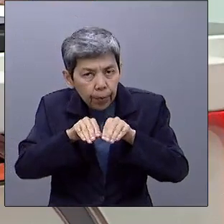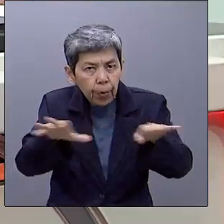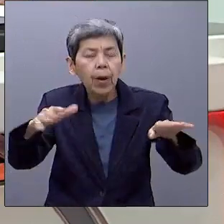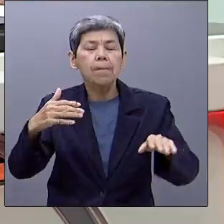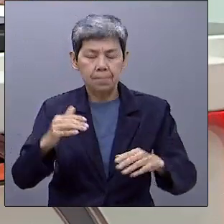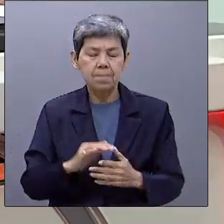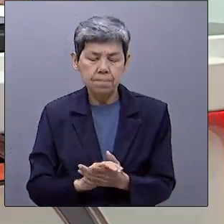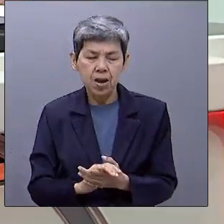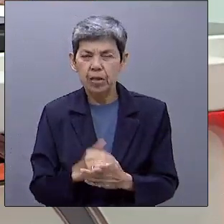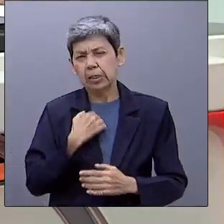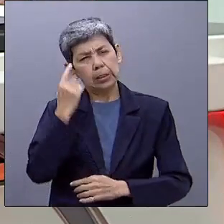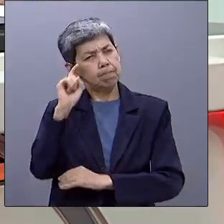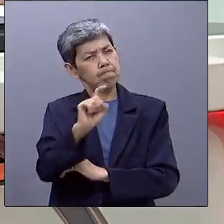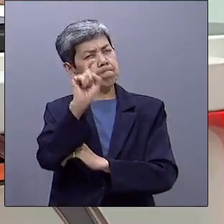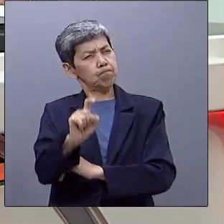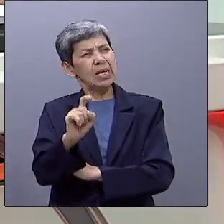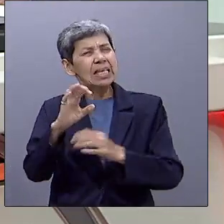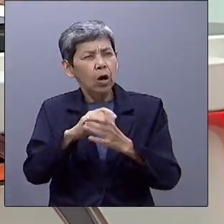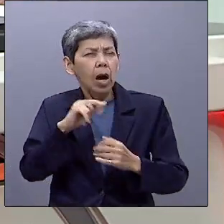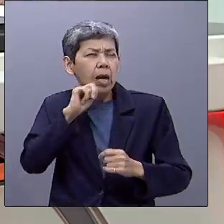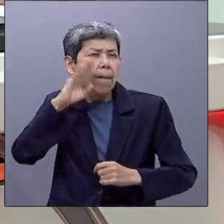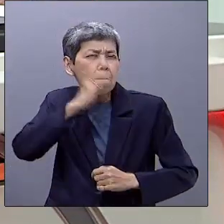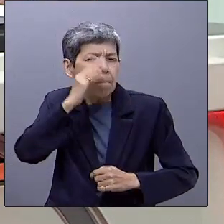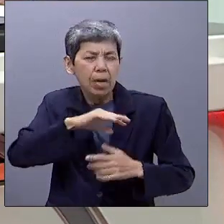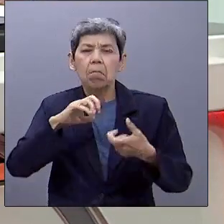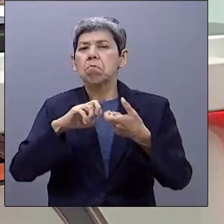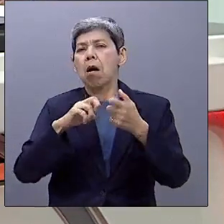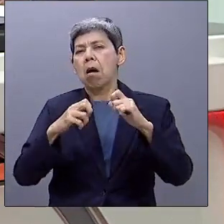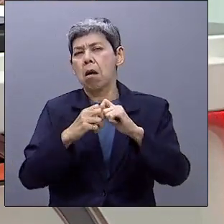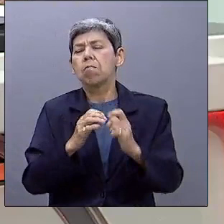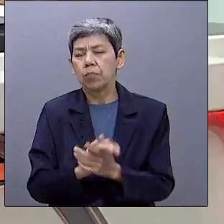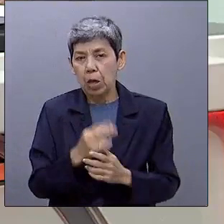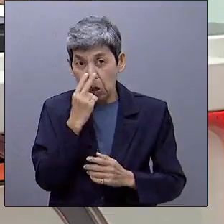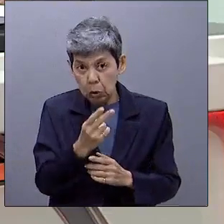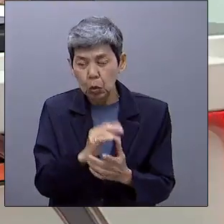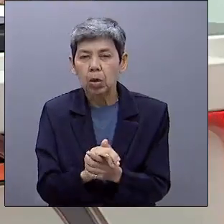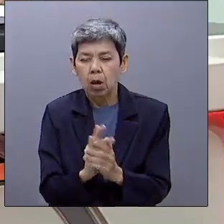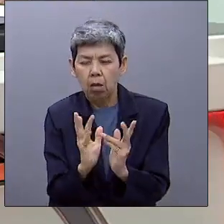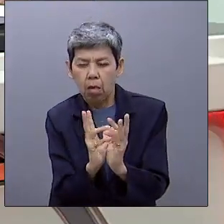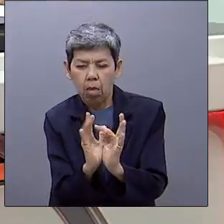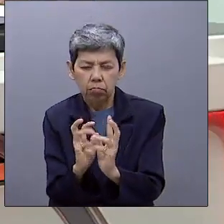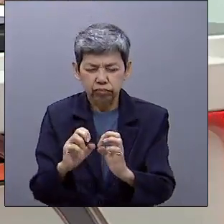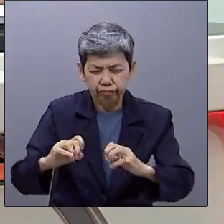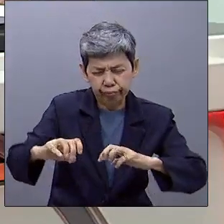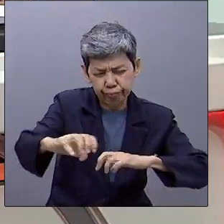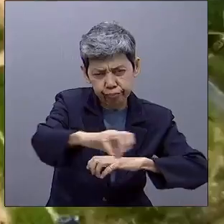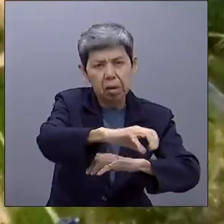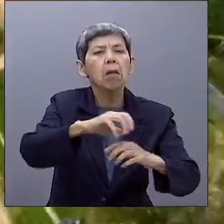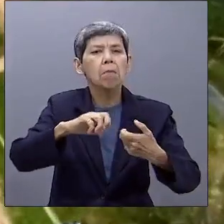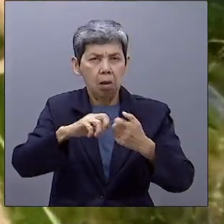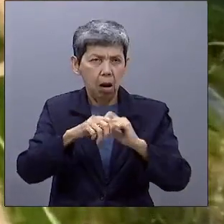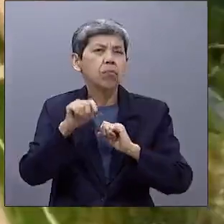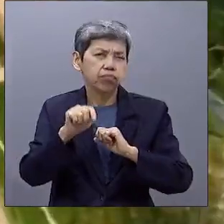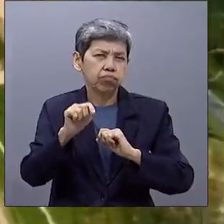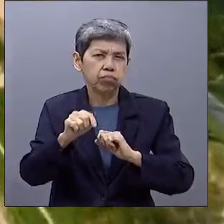มีข้อสงสัยว่าอาจจะเป็นน้ำเสียและส่งผลกระทบค่ะเบื้องต้นพบแพลงตอนที่อาจจะทำให้น้ำเปลี่ยนสีได้ค่ะ